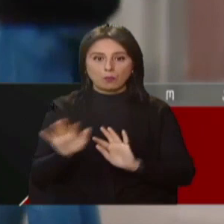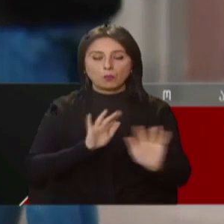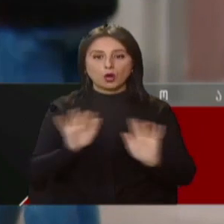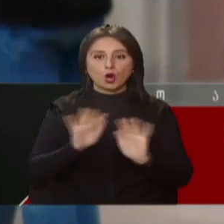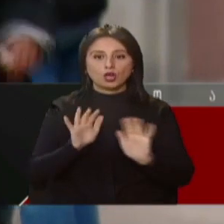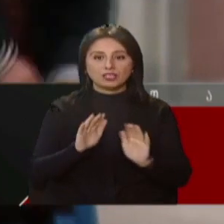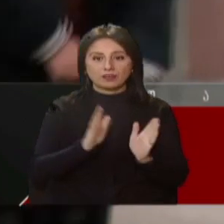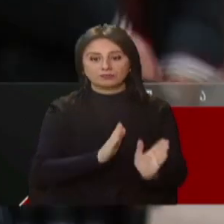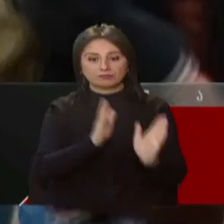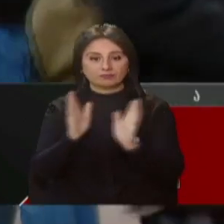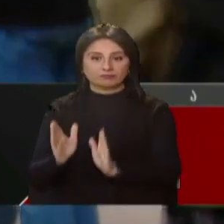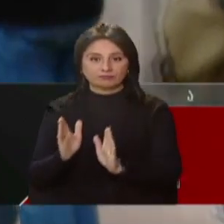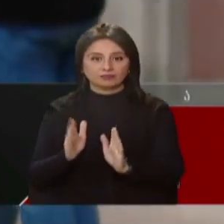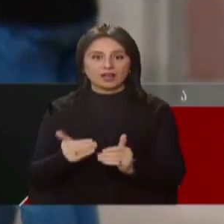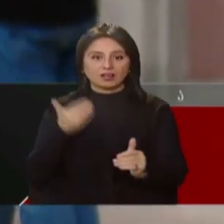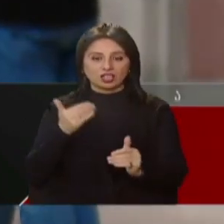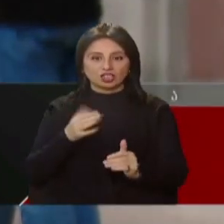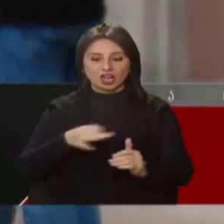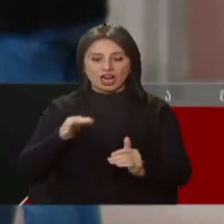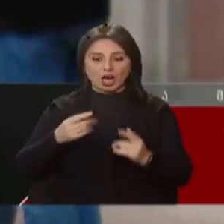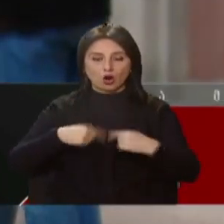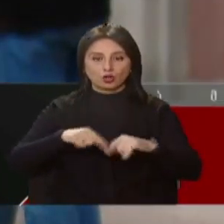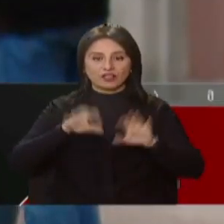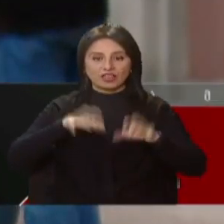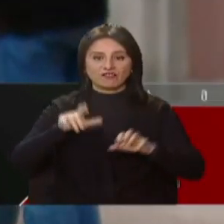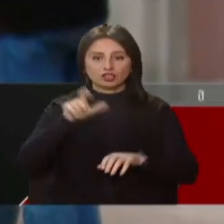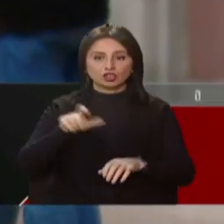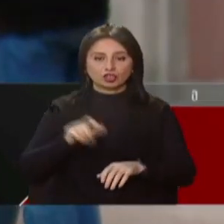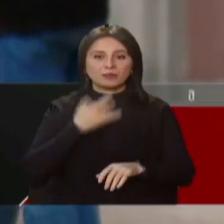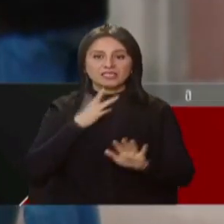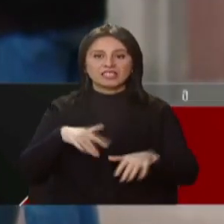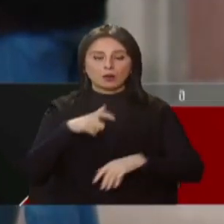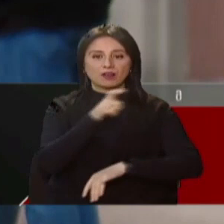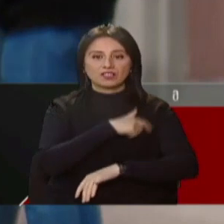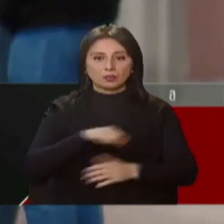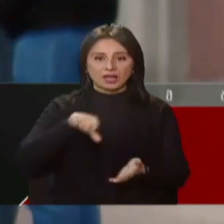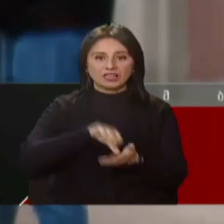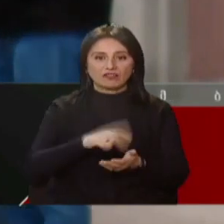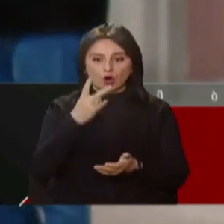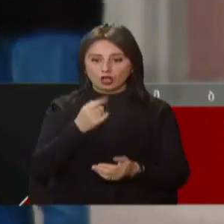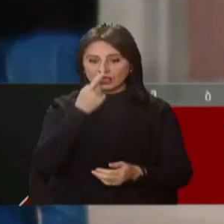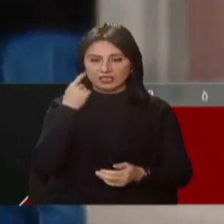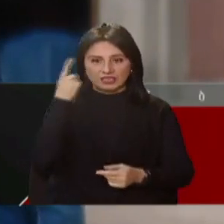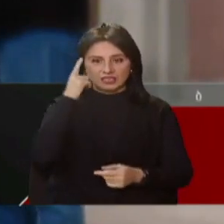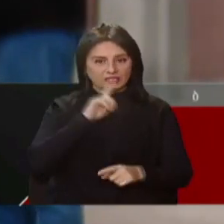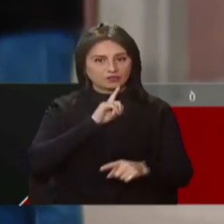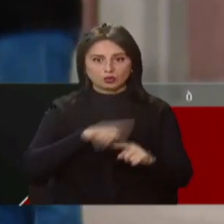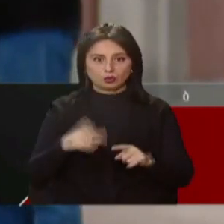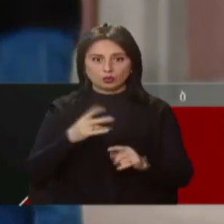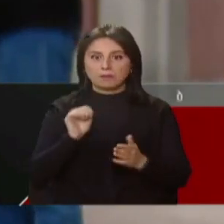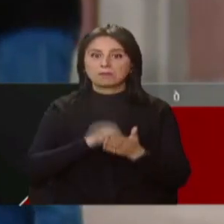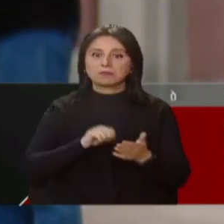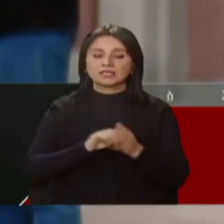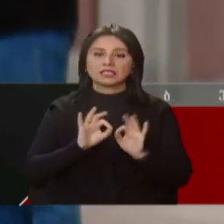პროცესმა გადმოიწია, რადგან რეგიონული ორგანიზაციების თავმჯდომარეებმა და საკრებულოს წევრებმა დააყენეს ორი დღის წინ ეს ინიციატივა და ამის